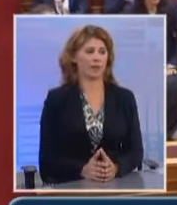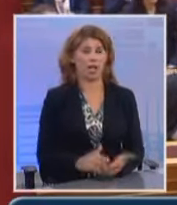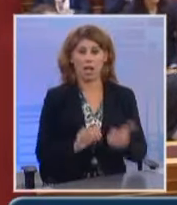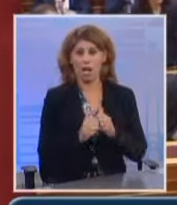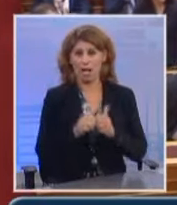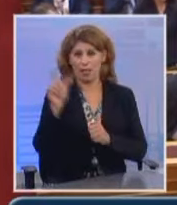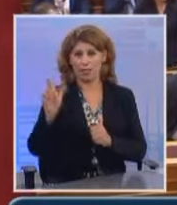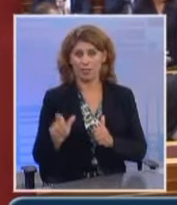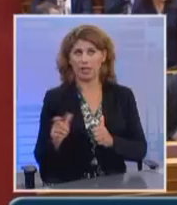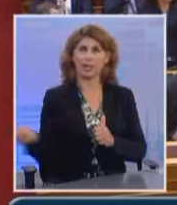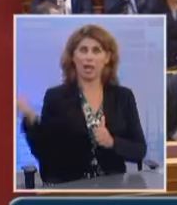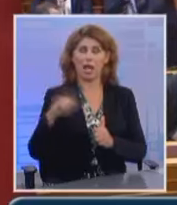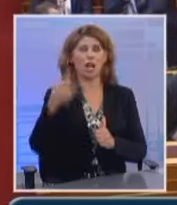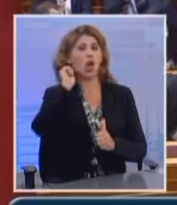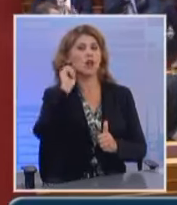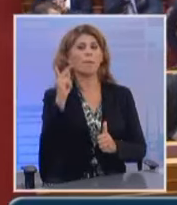Αθλήτρια Κάντζα Παρασκευή.